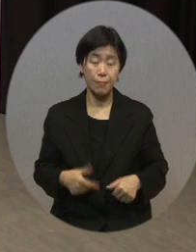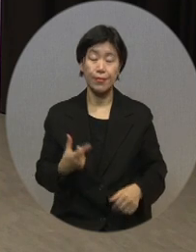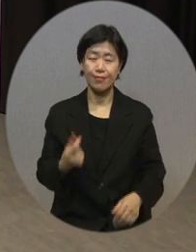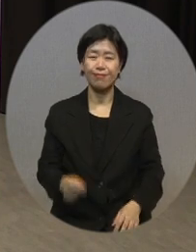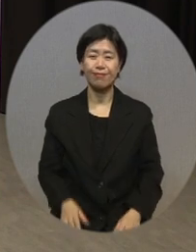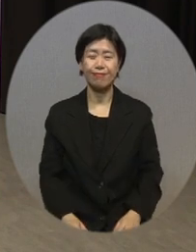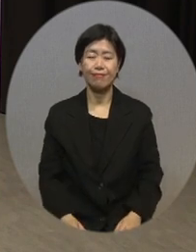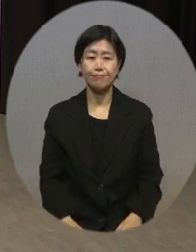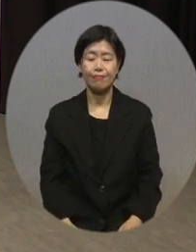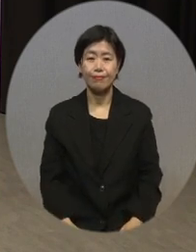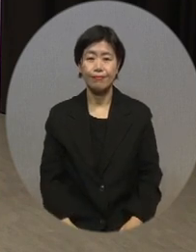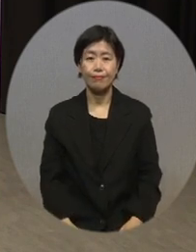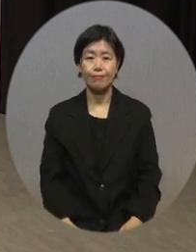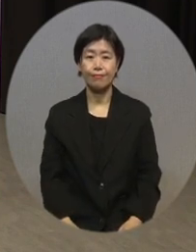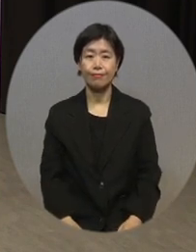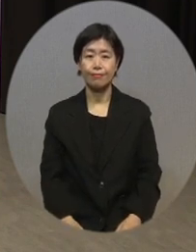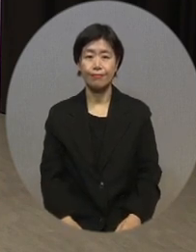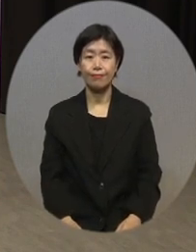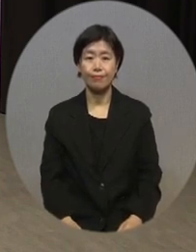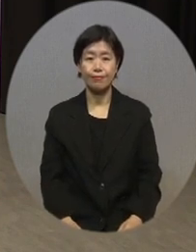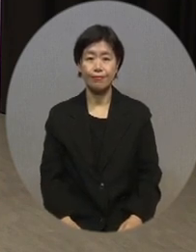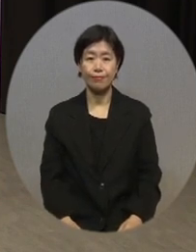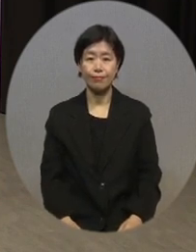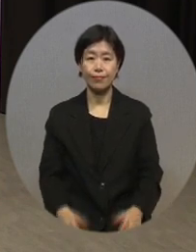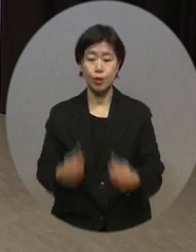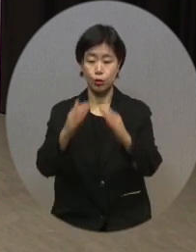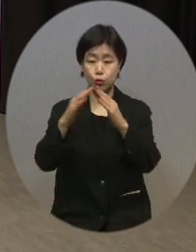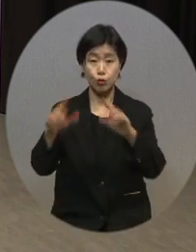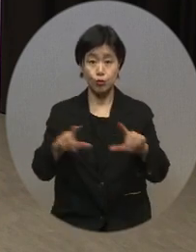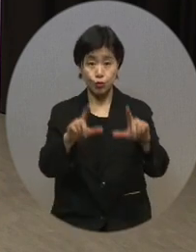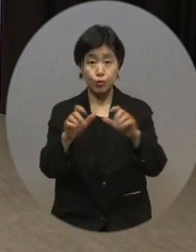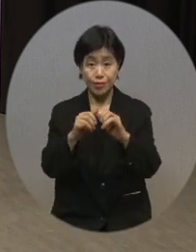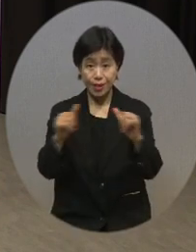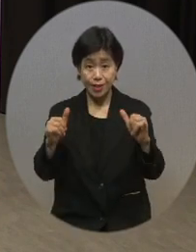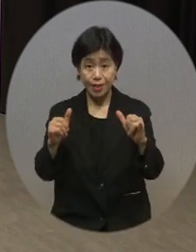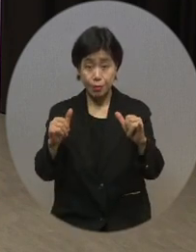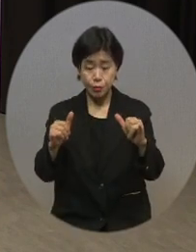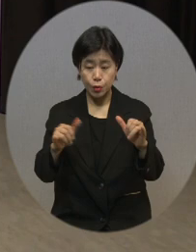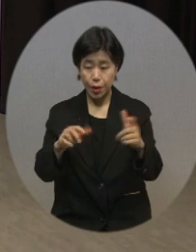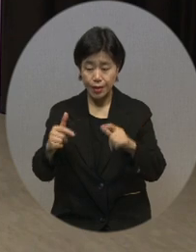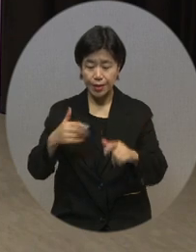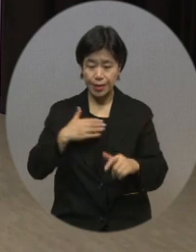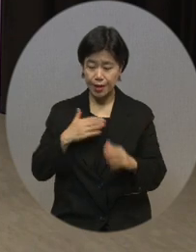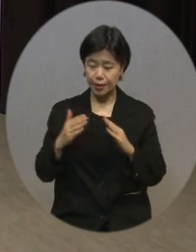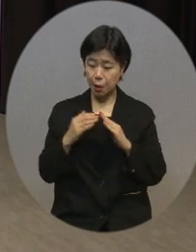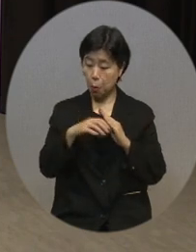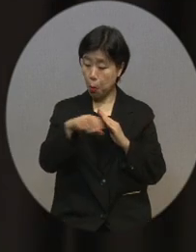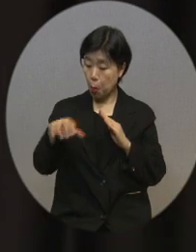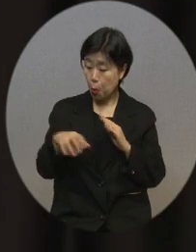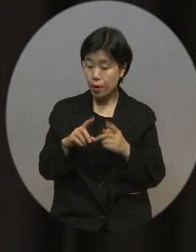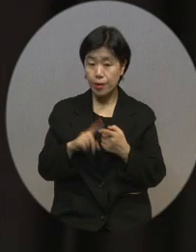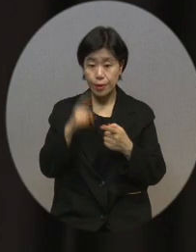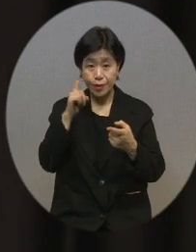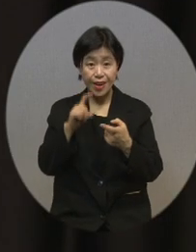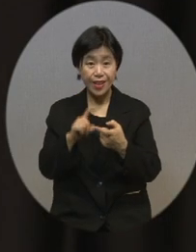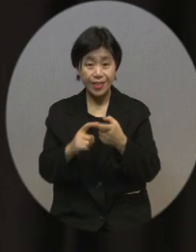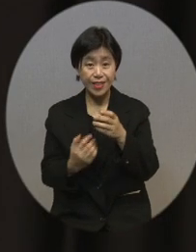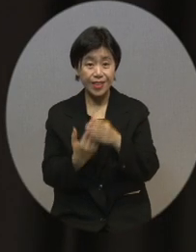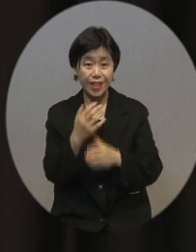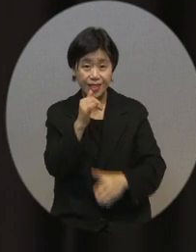예. 주변의 주민들한테는 관심사가 되겠네요. 네. 그렇습니까? 예.